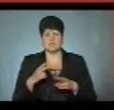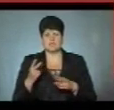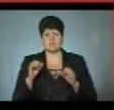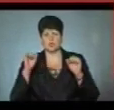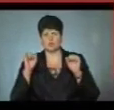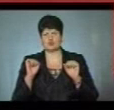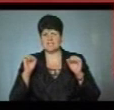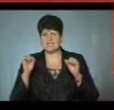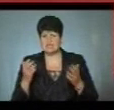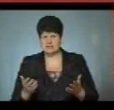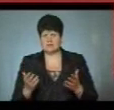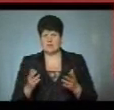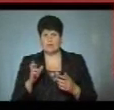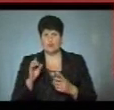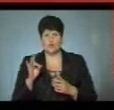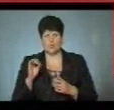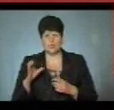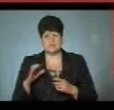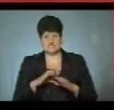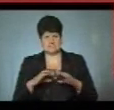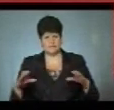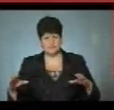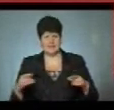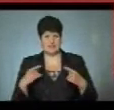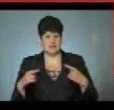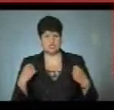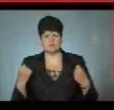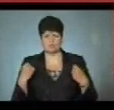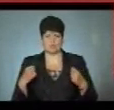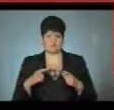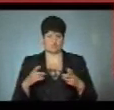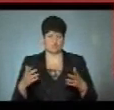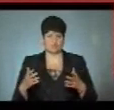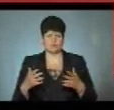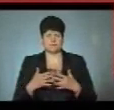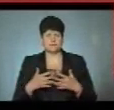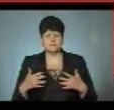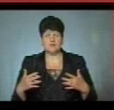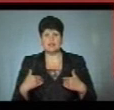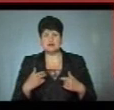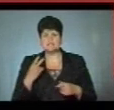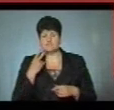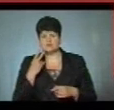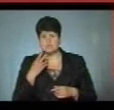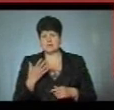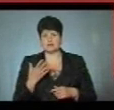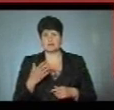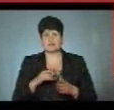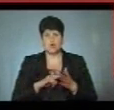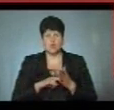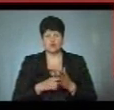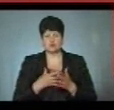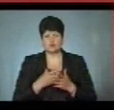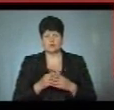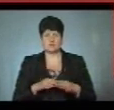турніків, брусів, інших спортивних споруд. І тому я завжди, і я наголошую